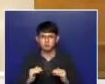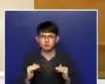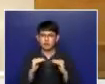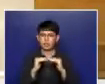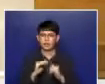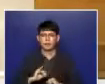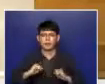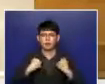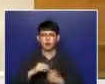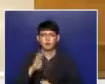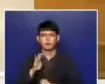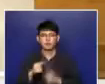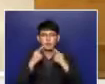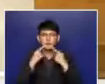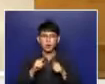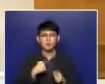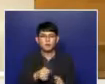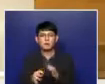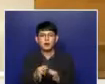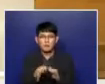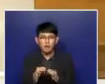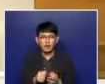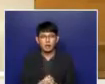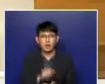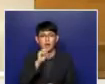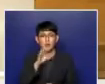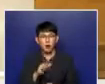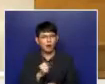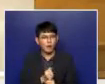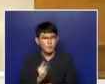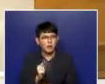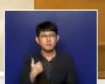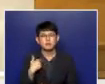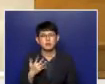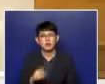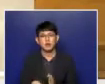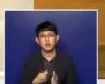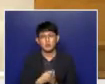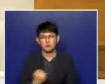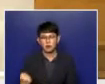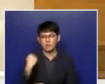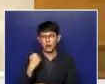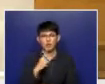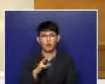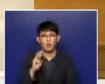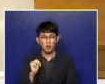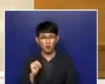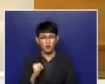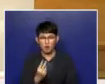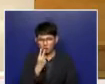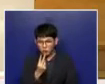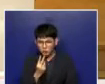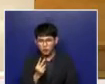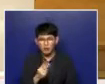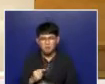ขึ้นค่าทางด่วนชาวบ้านร้องขึ้นค่าทางด่วนชาวบ้านร้องวิธีการที่จะไม่ขึ้นแม่ชาวบ้านร้องแล้วหาเสียงได้ด้วยด้วยก็คือขยายเวลาสัมปทาน